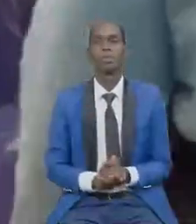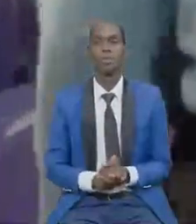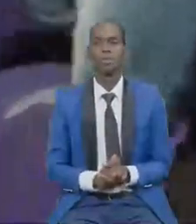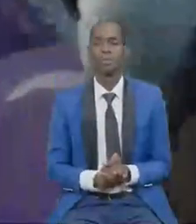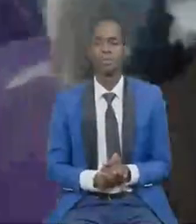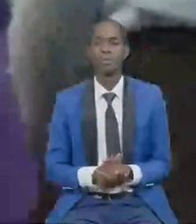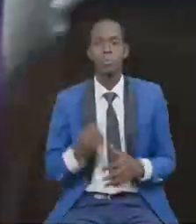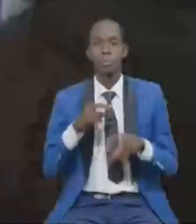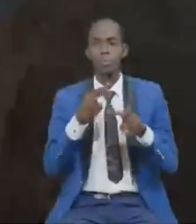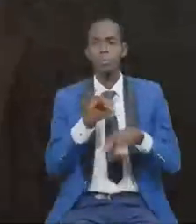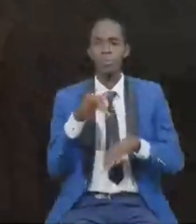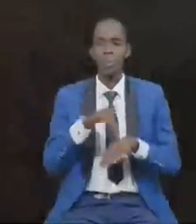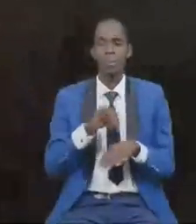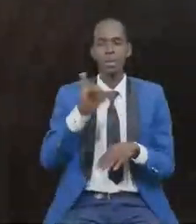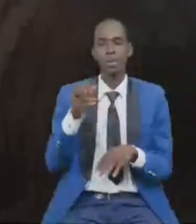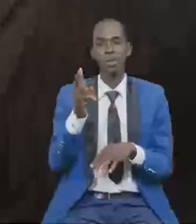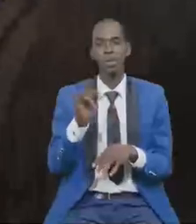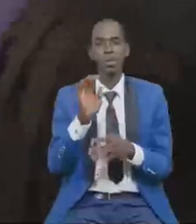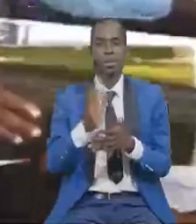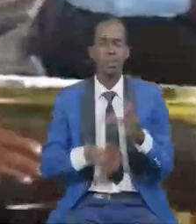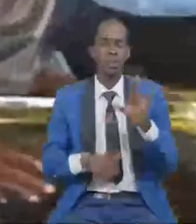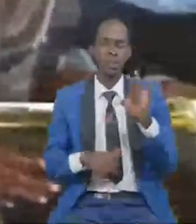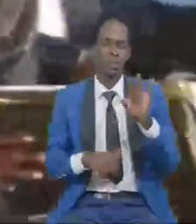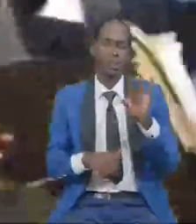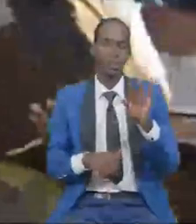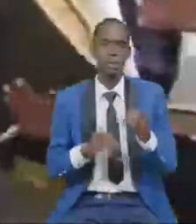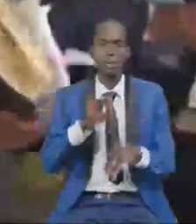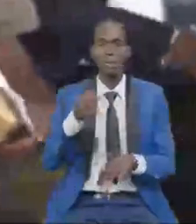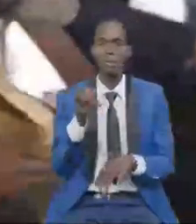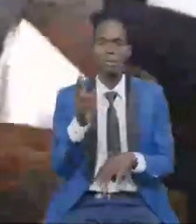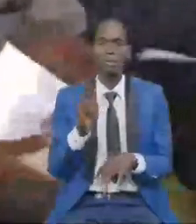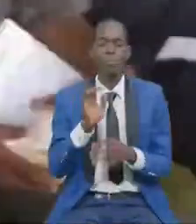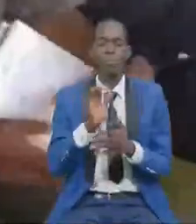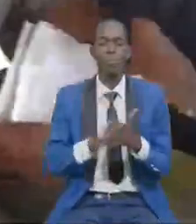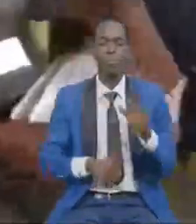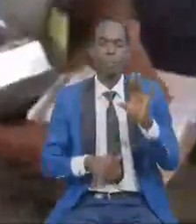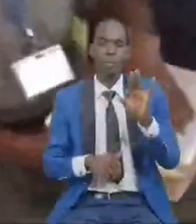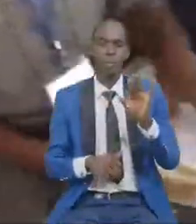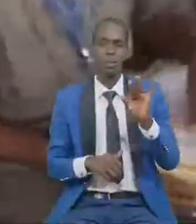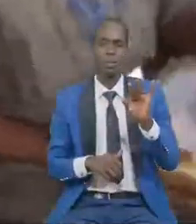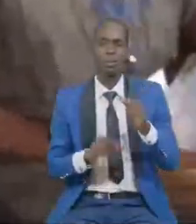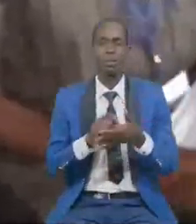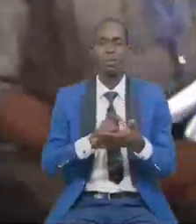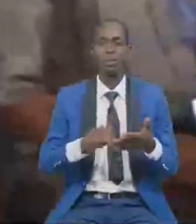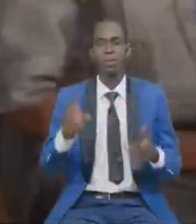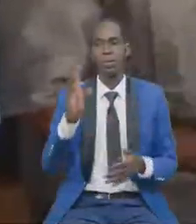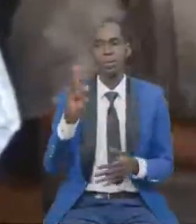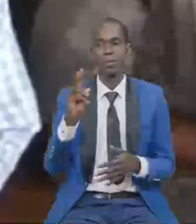Nous considérons Jean 19. En Jean chapitre 19, verset 16.